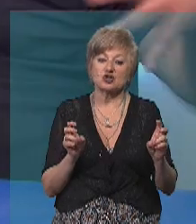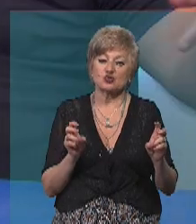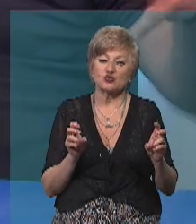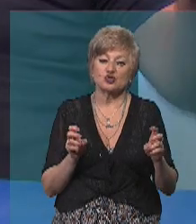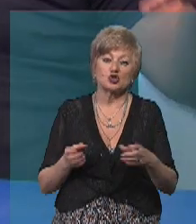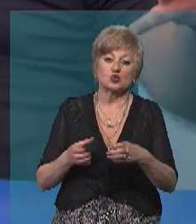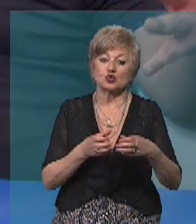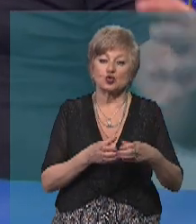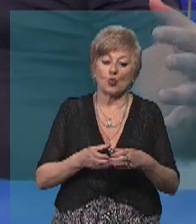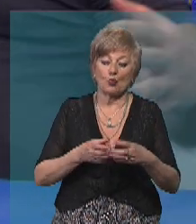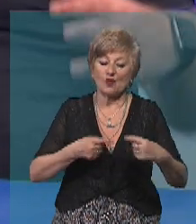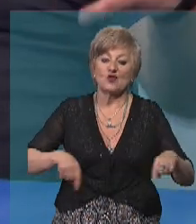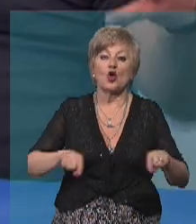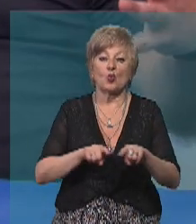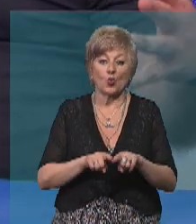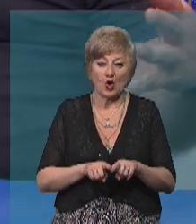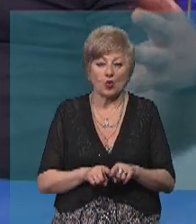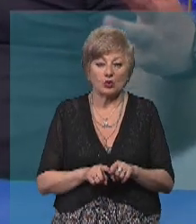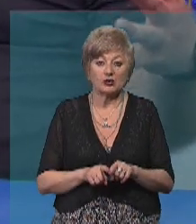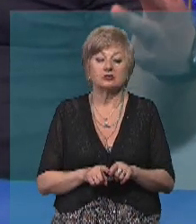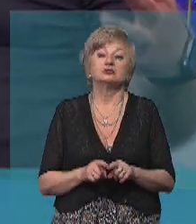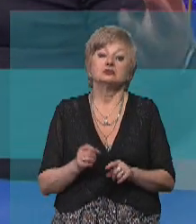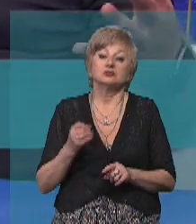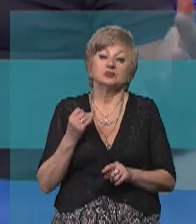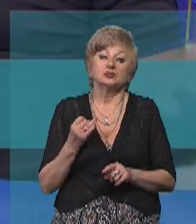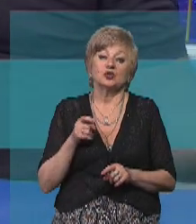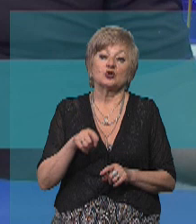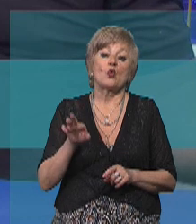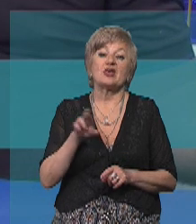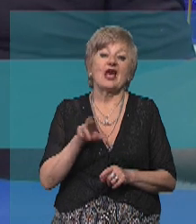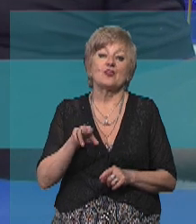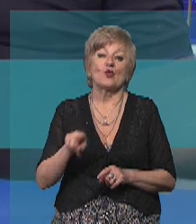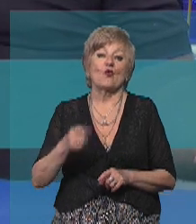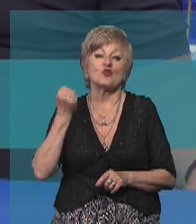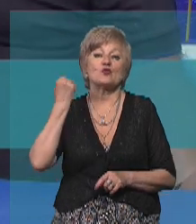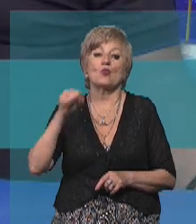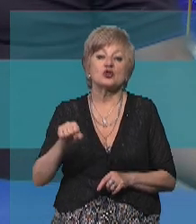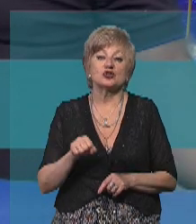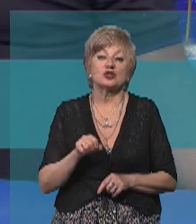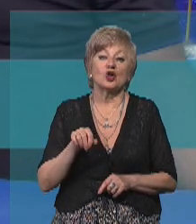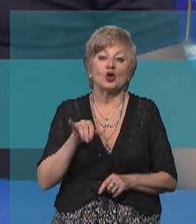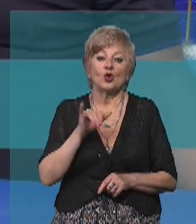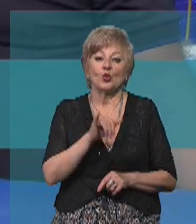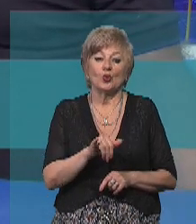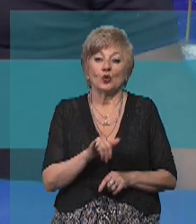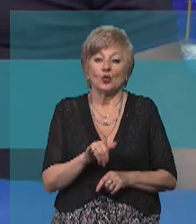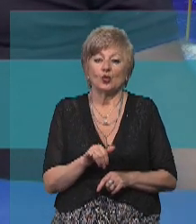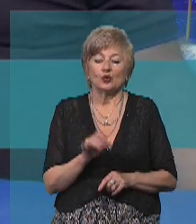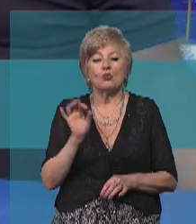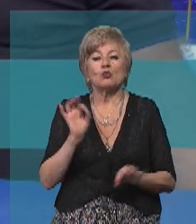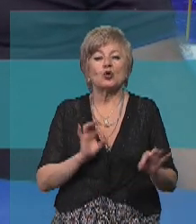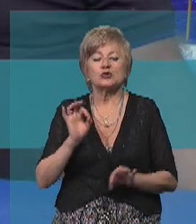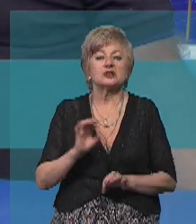такий, розумієте, тут округ, і тут Янукович перемагав. У нього тут скільки там